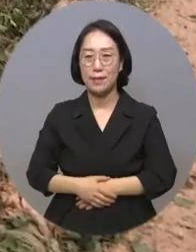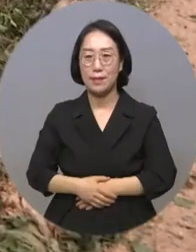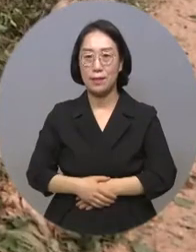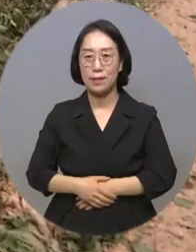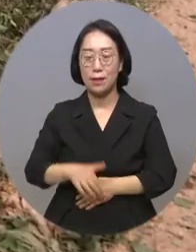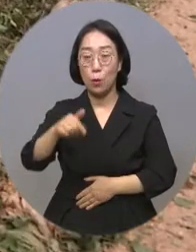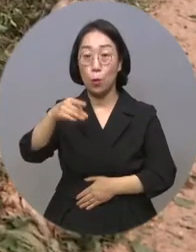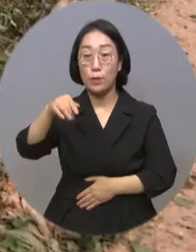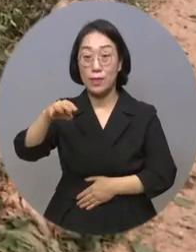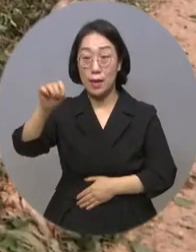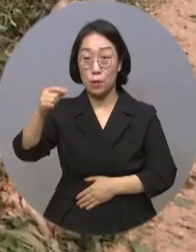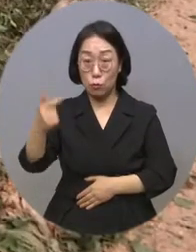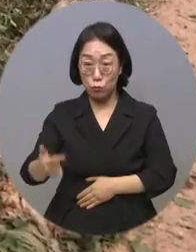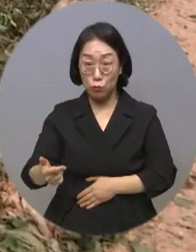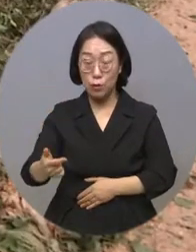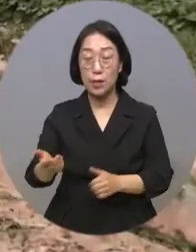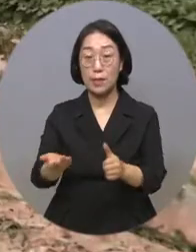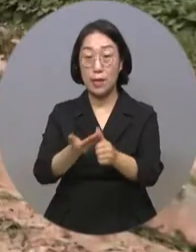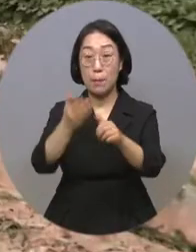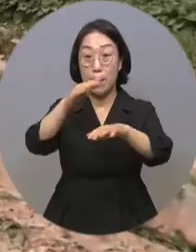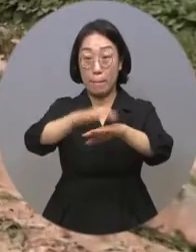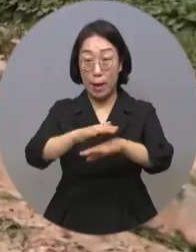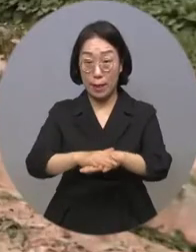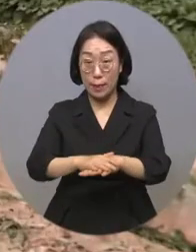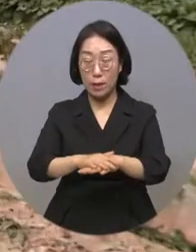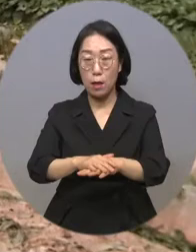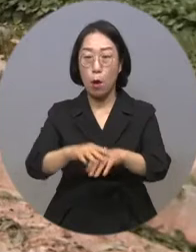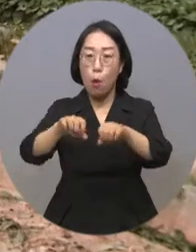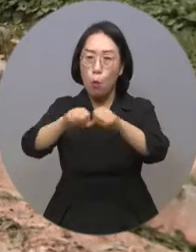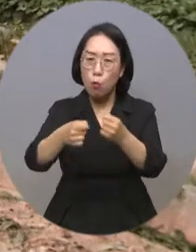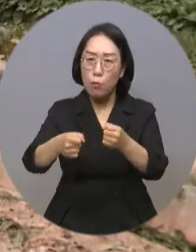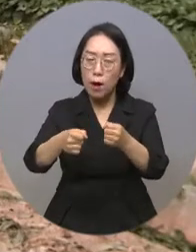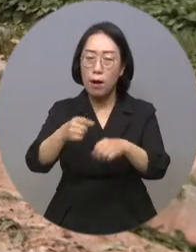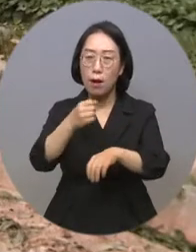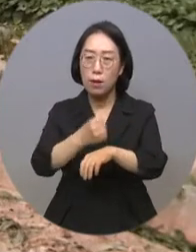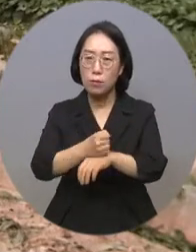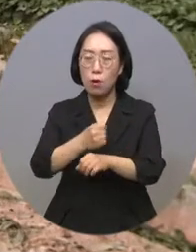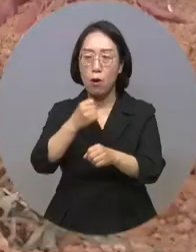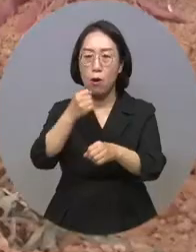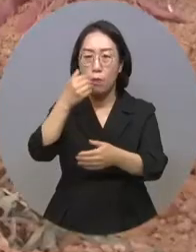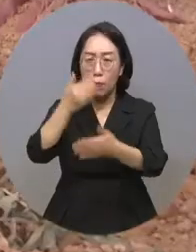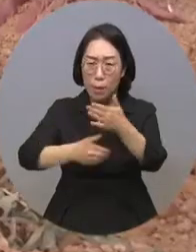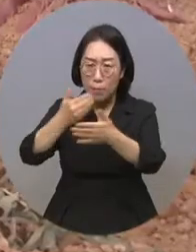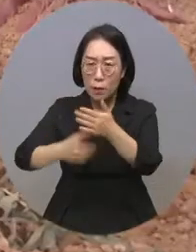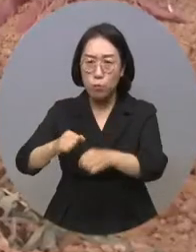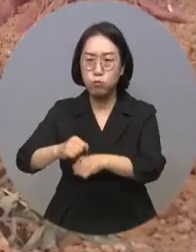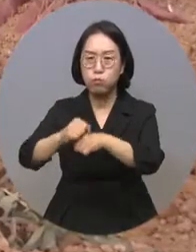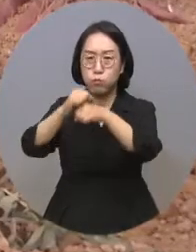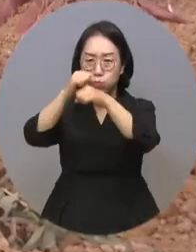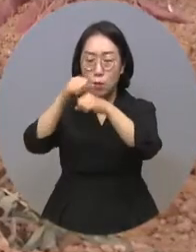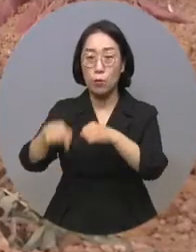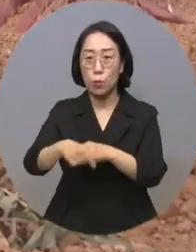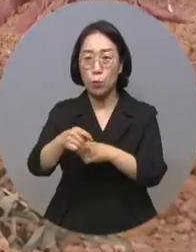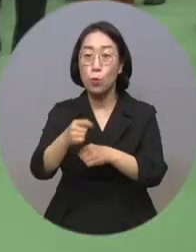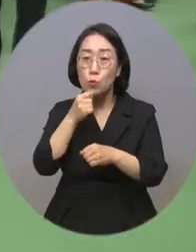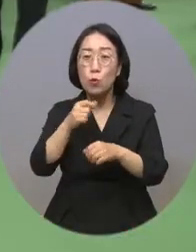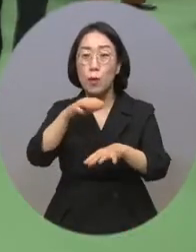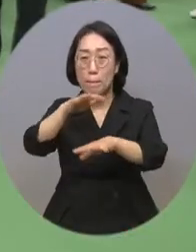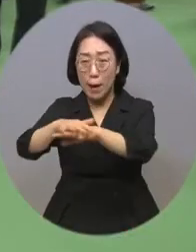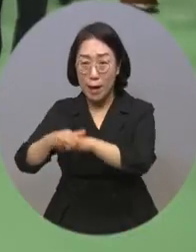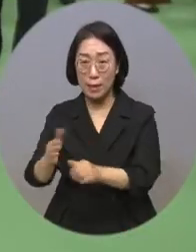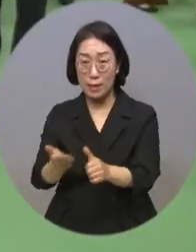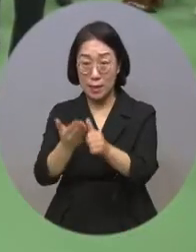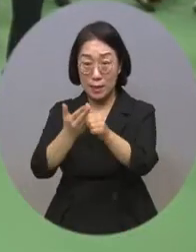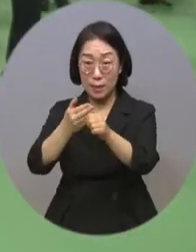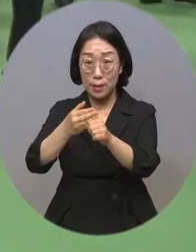전북 고창군에서 재배되는 고구마 중 유통이 되지 않거나 비선호과로 분류된 소규모 재배농가의 고구마를